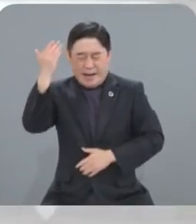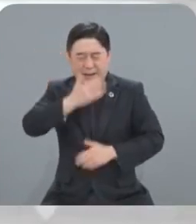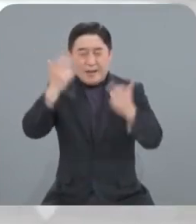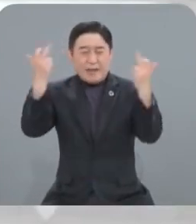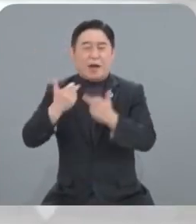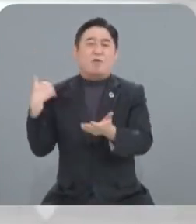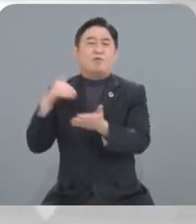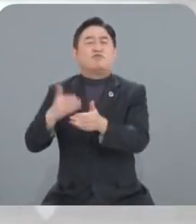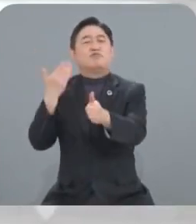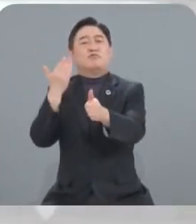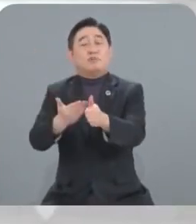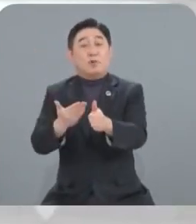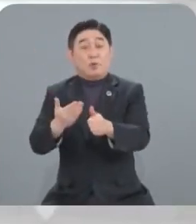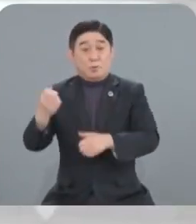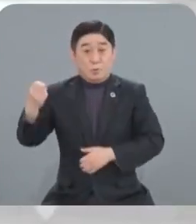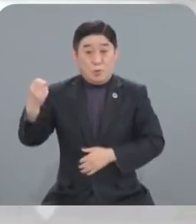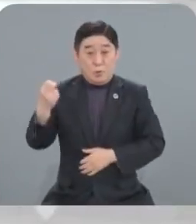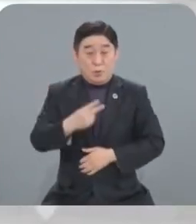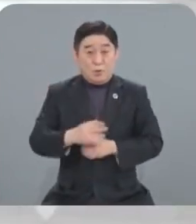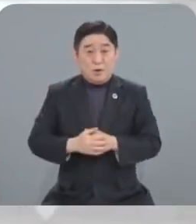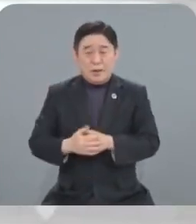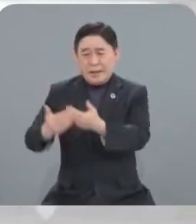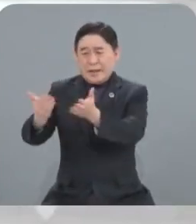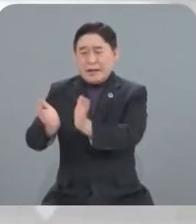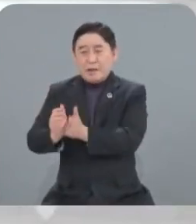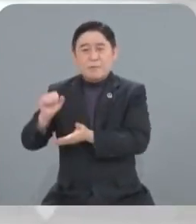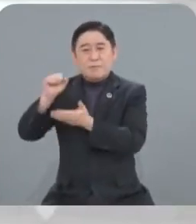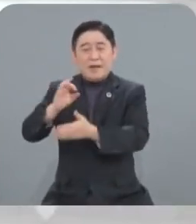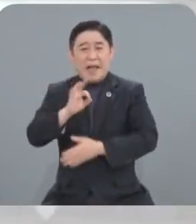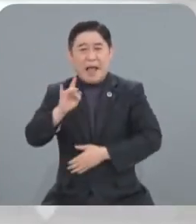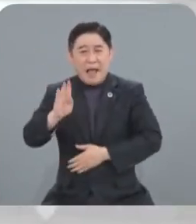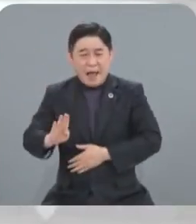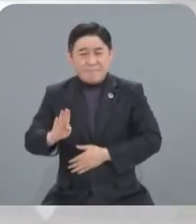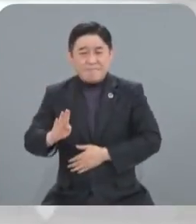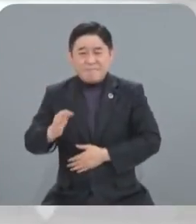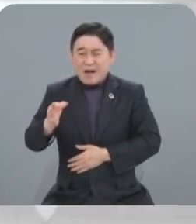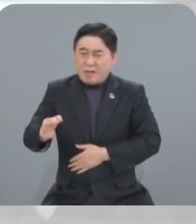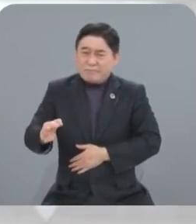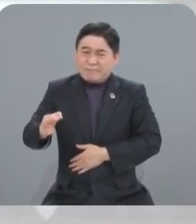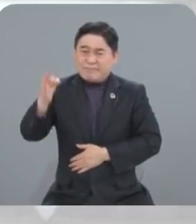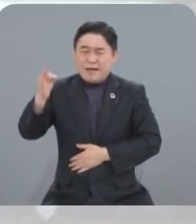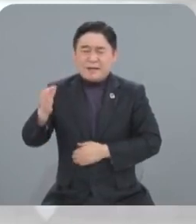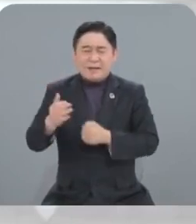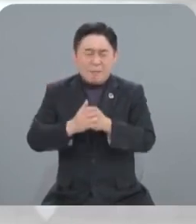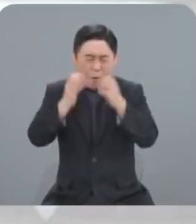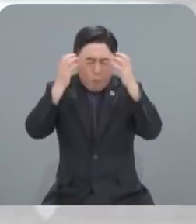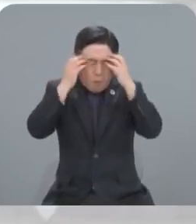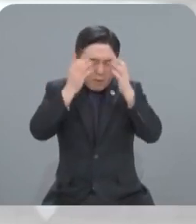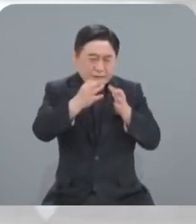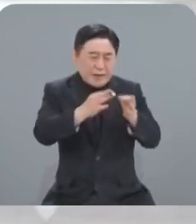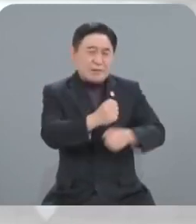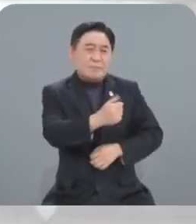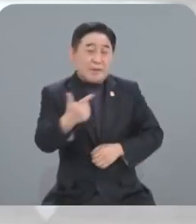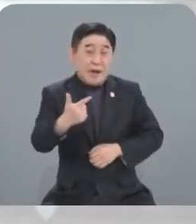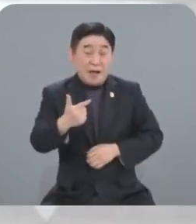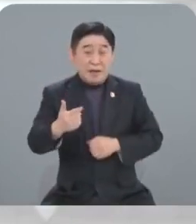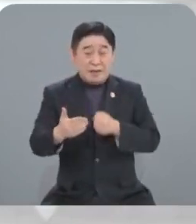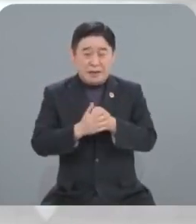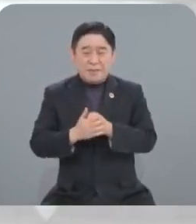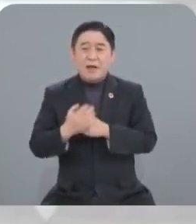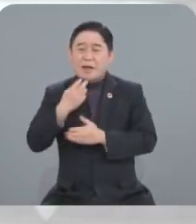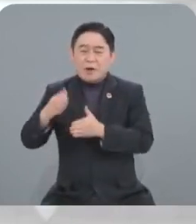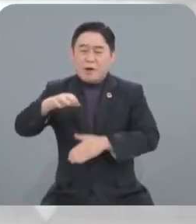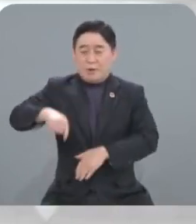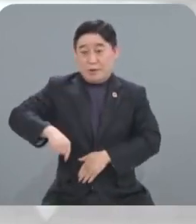계곡을 돌려 준 것과 또 일부 배다 대비 황포 로 고통받는 상인들을 위해 자체 배달 예보에 만든